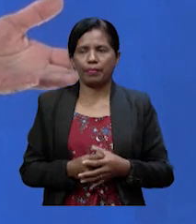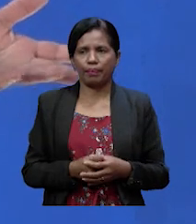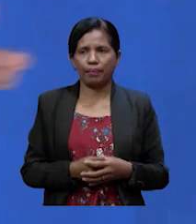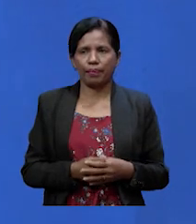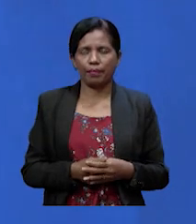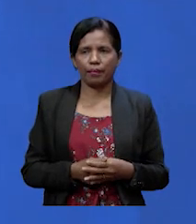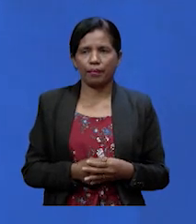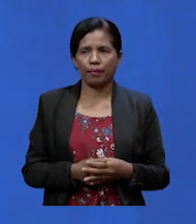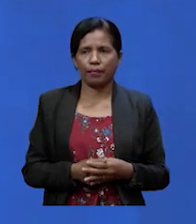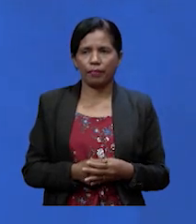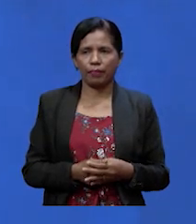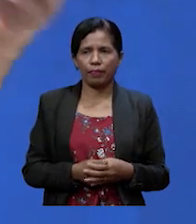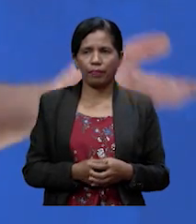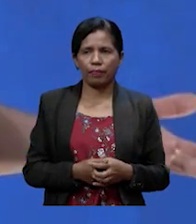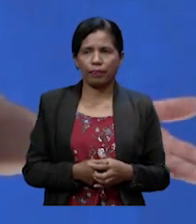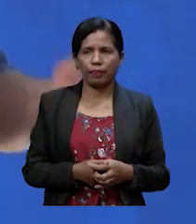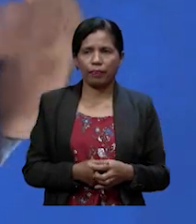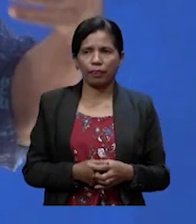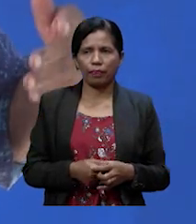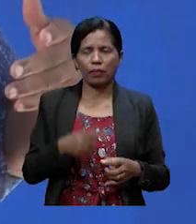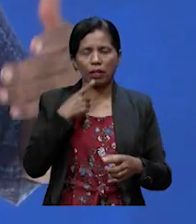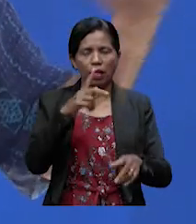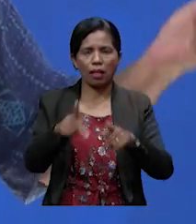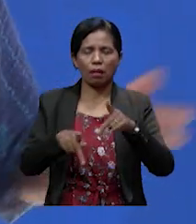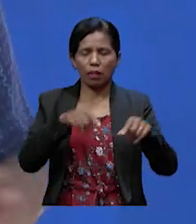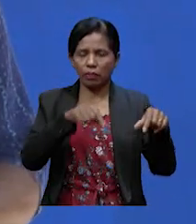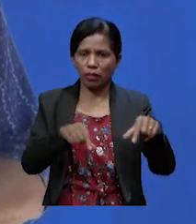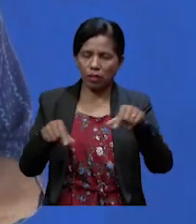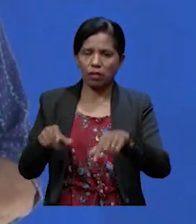demi disabled, demi deficient, demi kuit like,